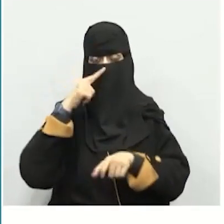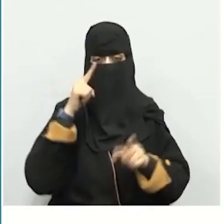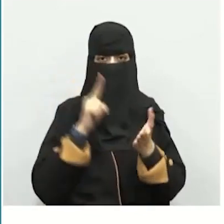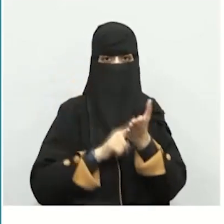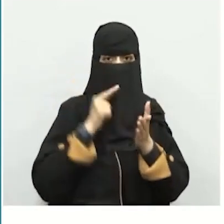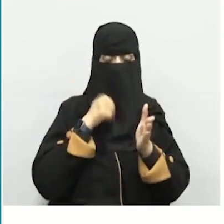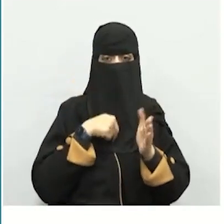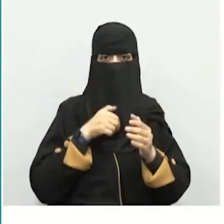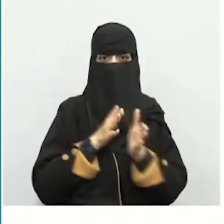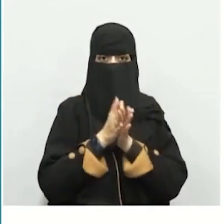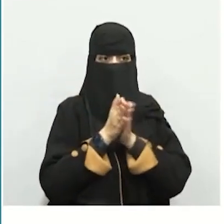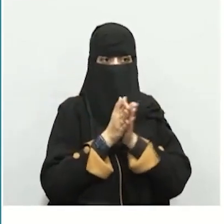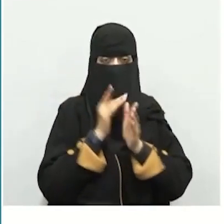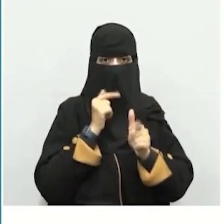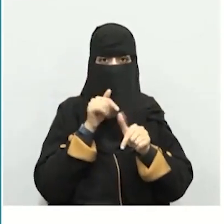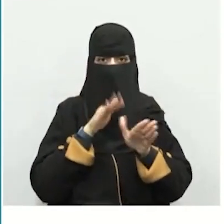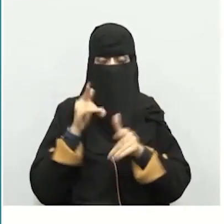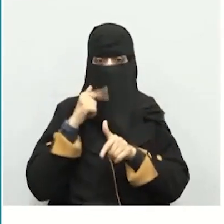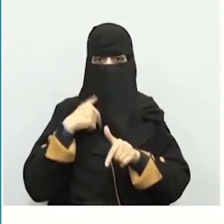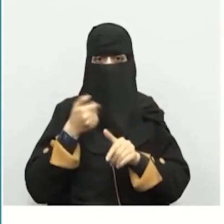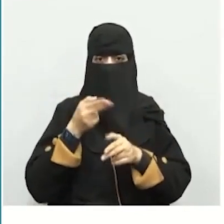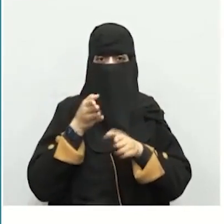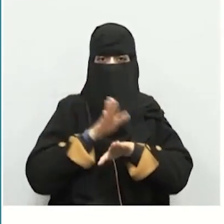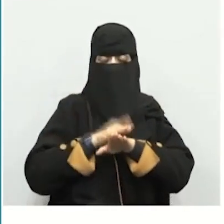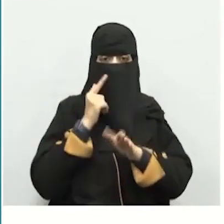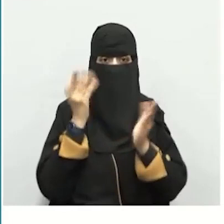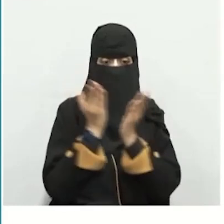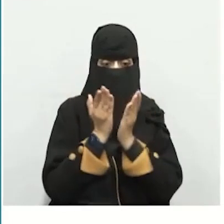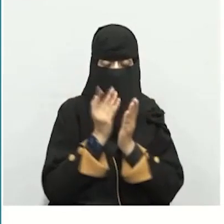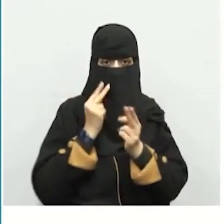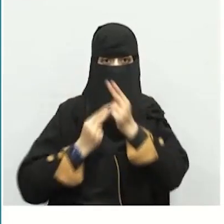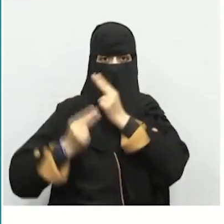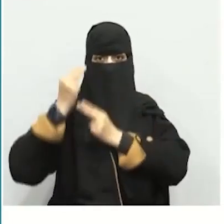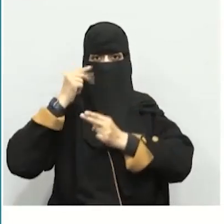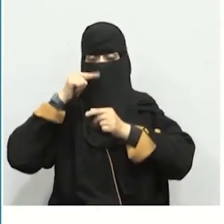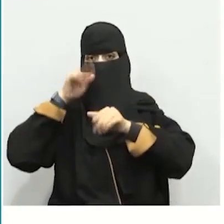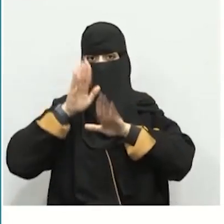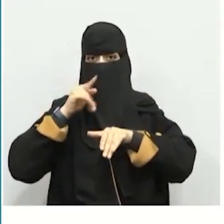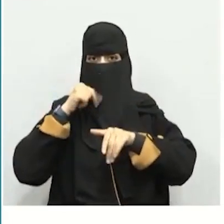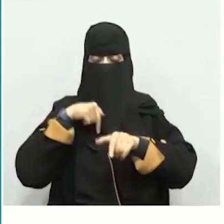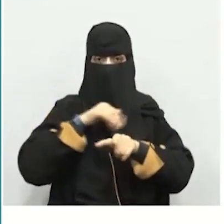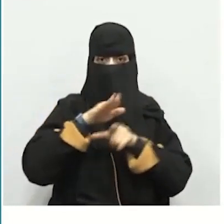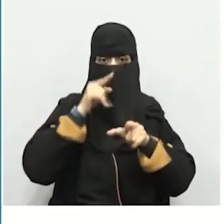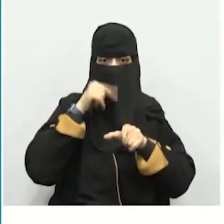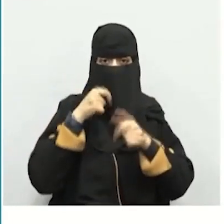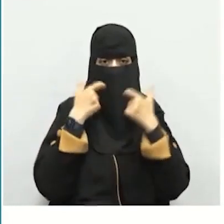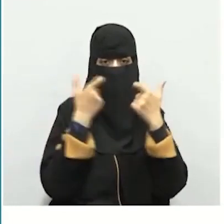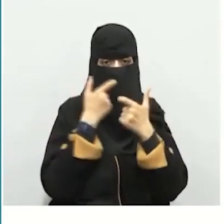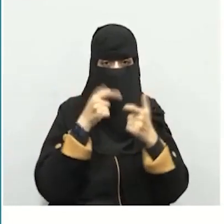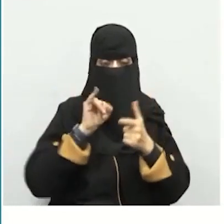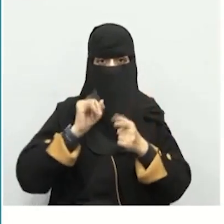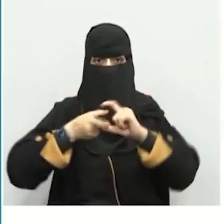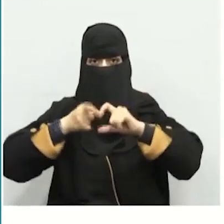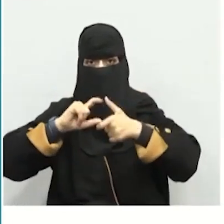يشجع الدراسات التاريخية الوطنية ويعتني بمؤسساتها ويحرص على العناية بالتراث